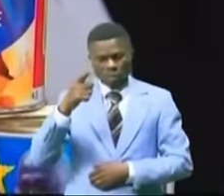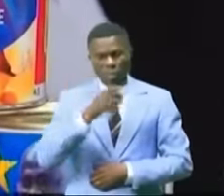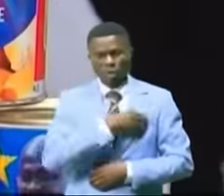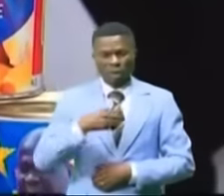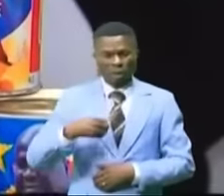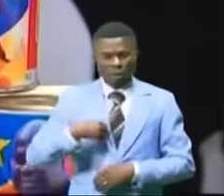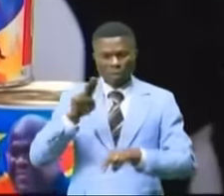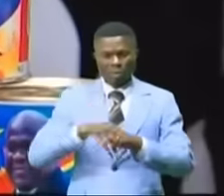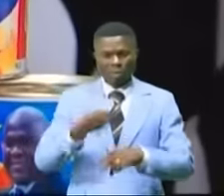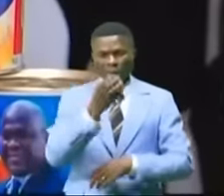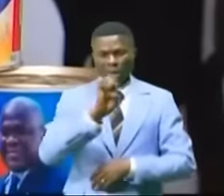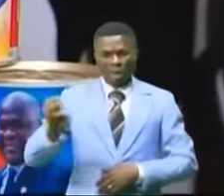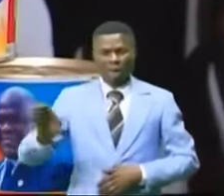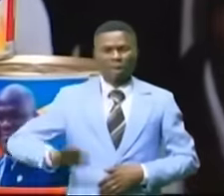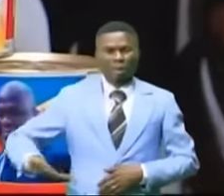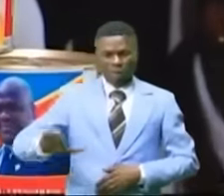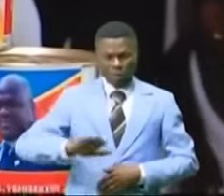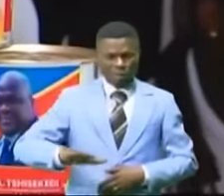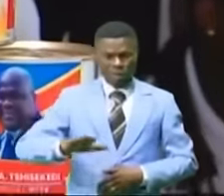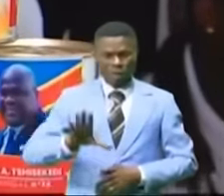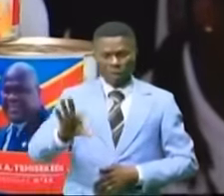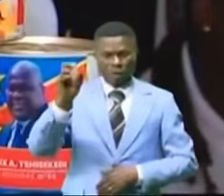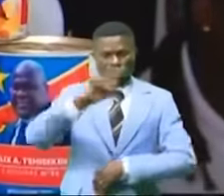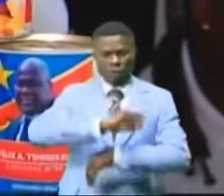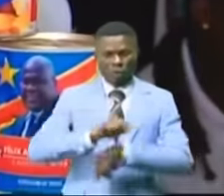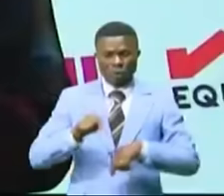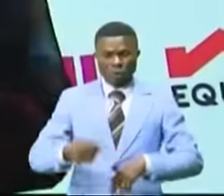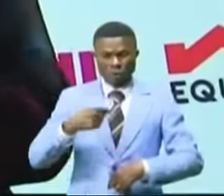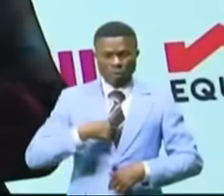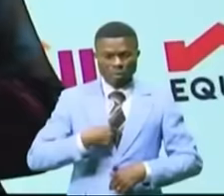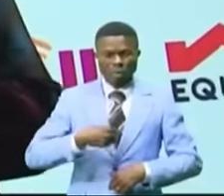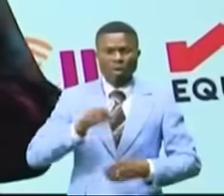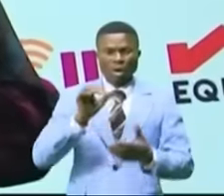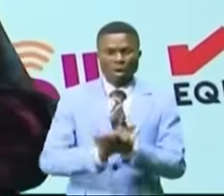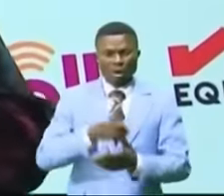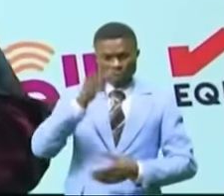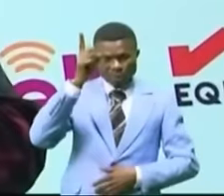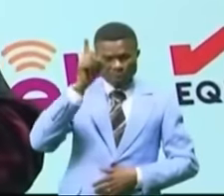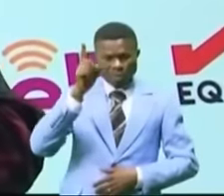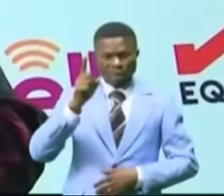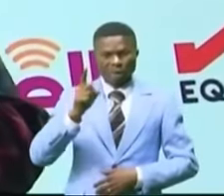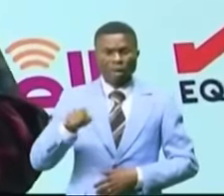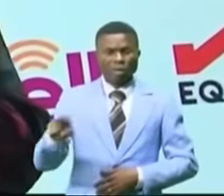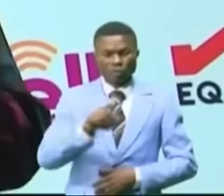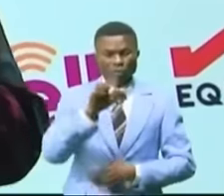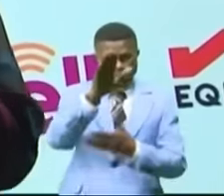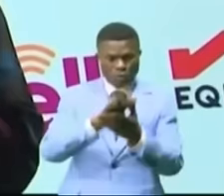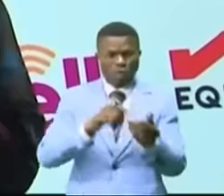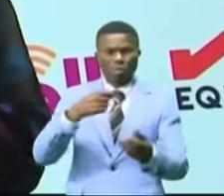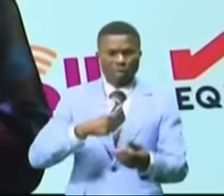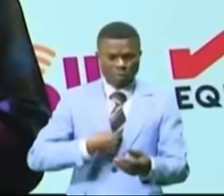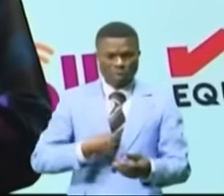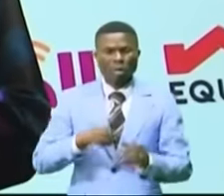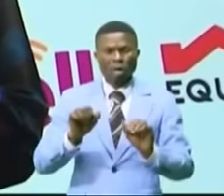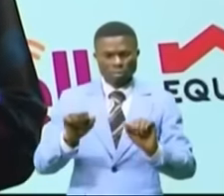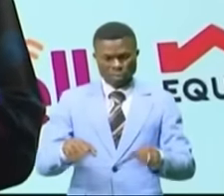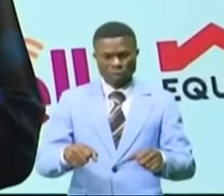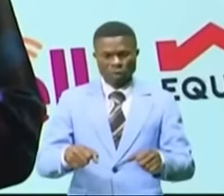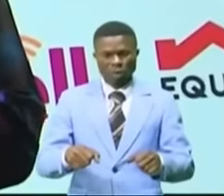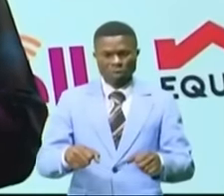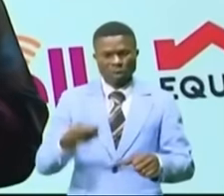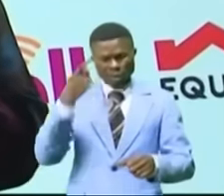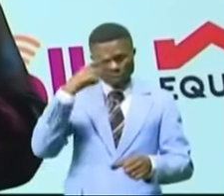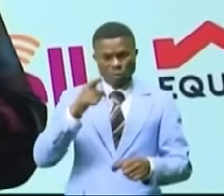qui sont à l'est du pays. Donc, je saisis cette occasion. Moi, je suis la première. Si vous voulez bien qu'on puisse se mettre ensemble